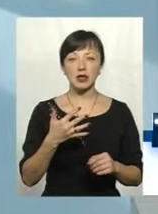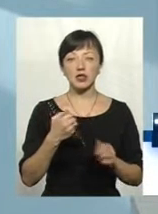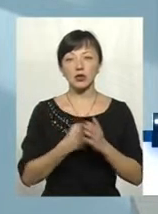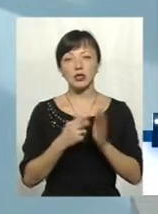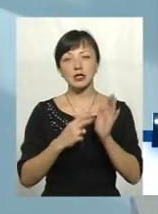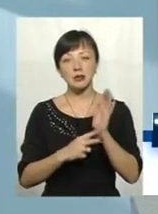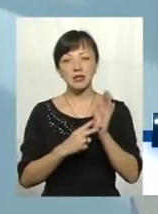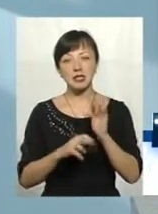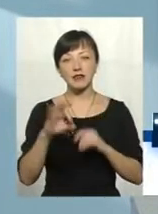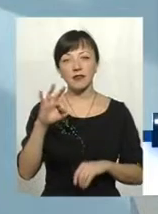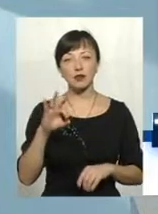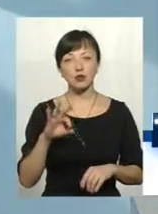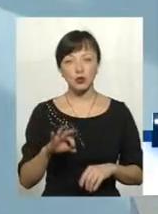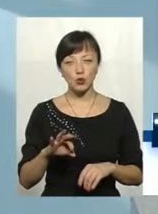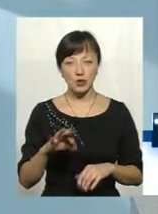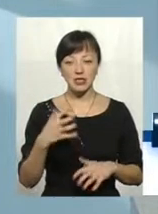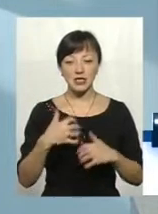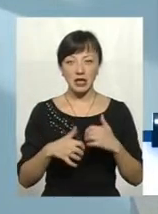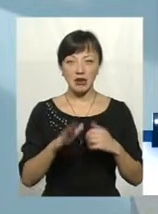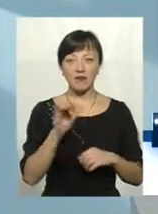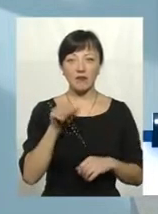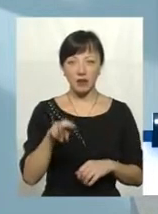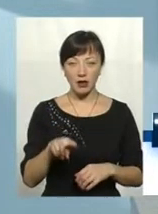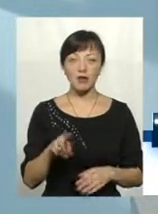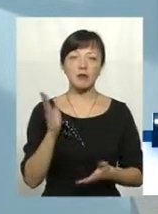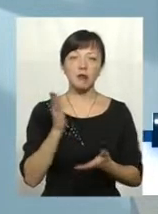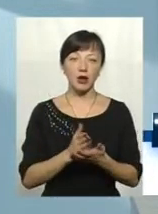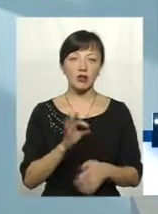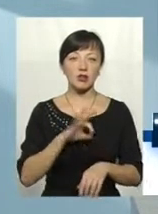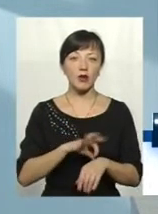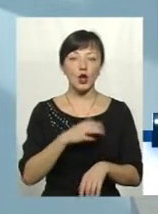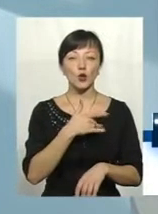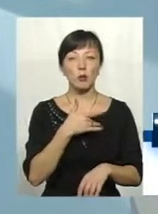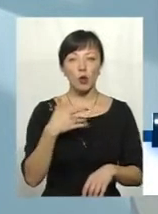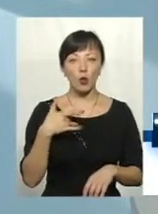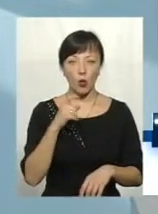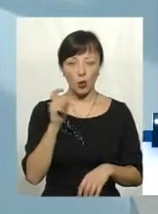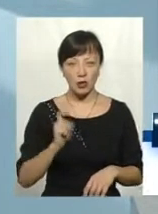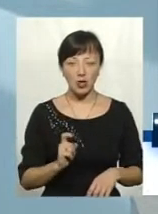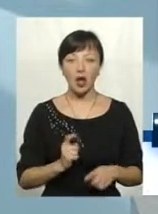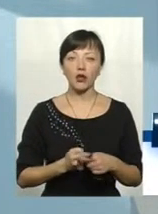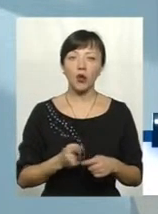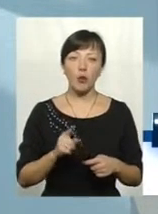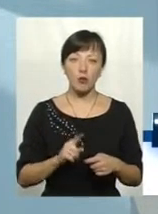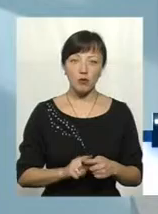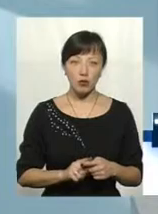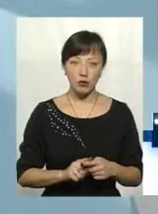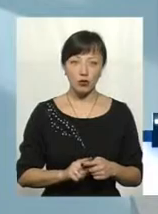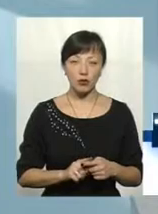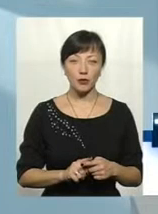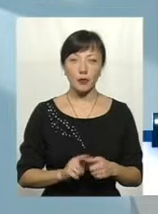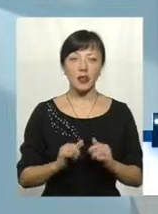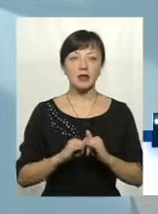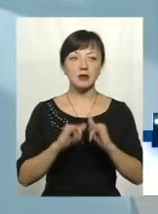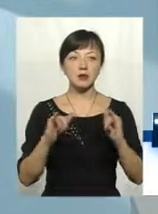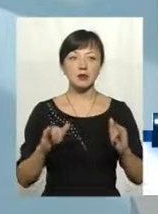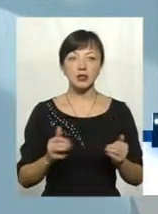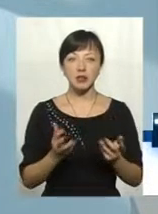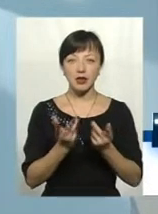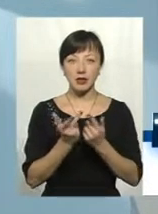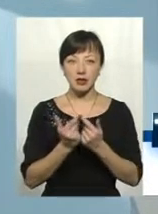до 70% серед ВІЛ-інфікованих захворюють на туберкульоз. Тому, значить, буде збільшуватися кількість